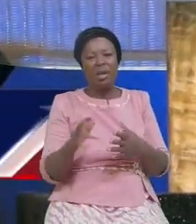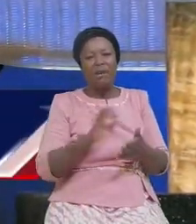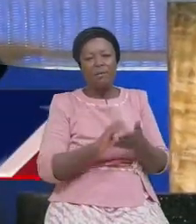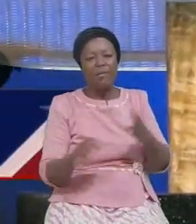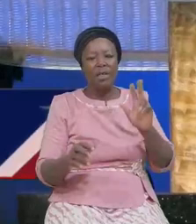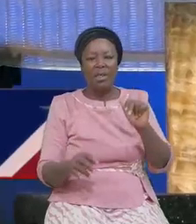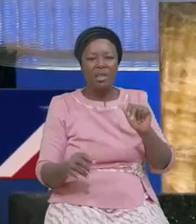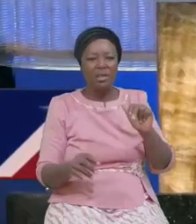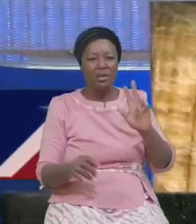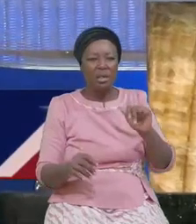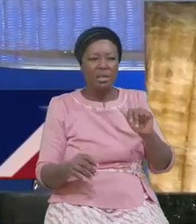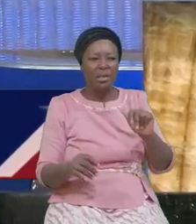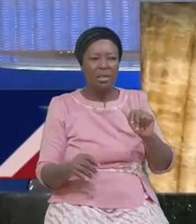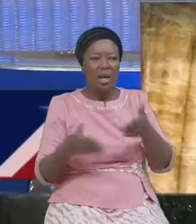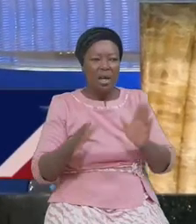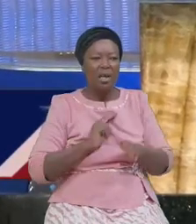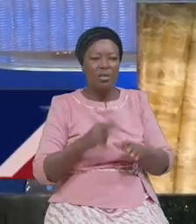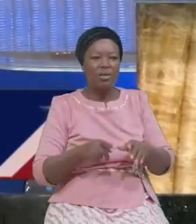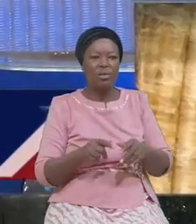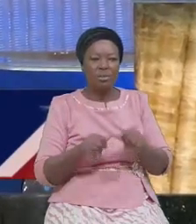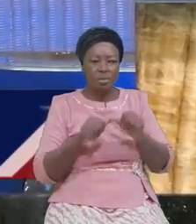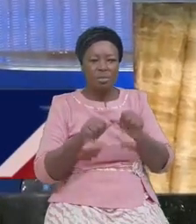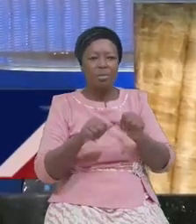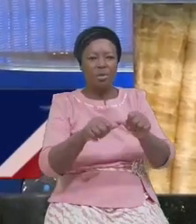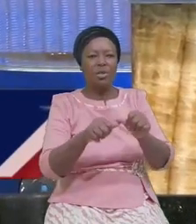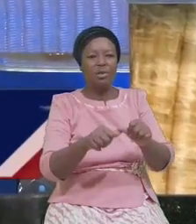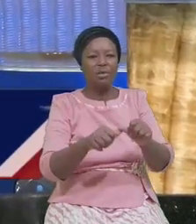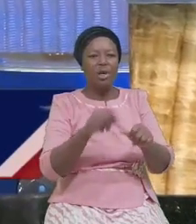camp. Allons vers lui, en dehors du camp.